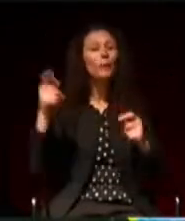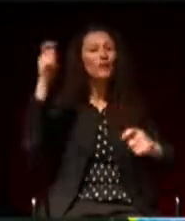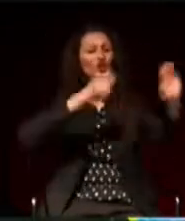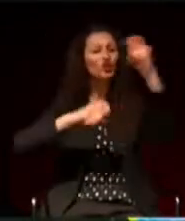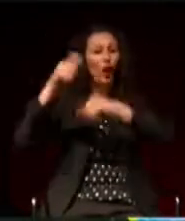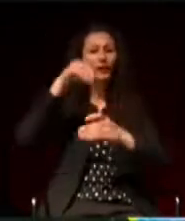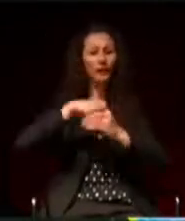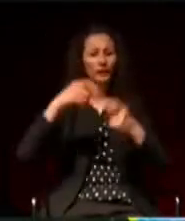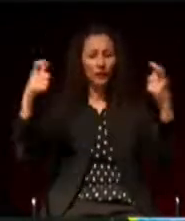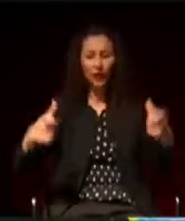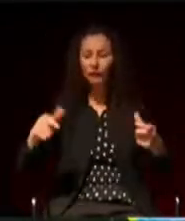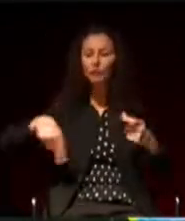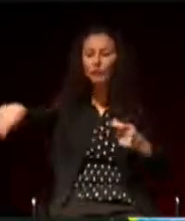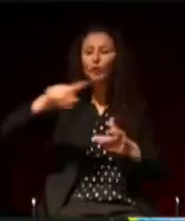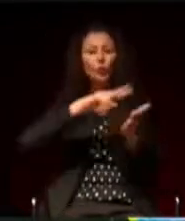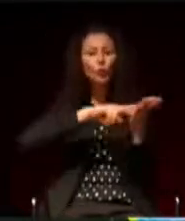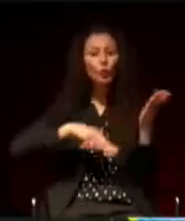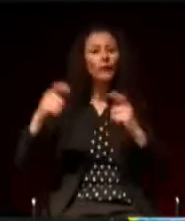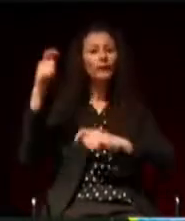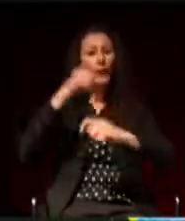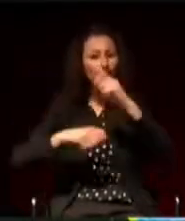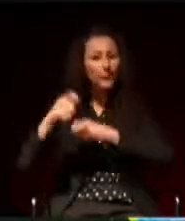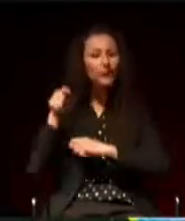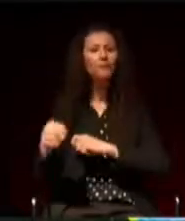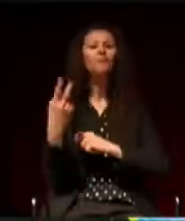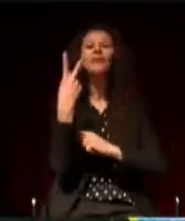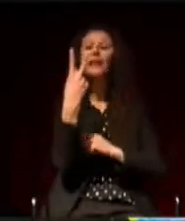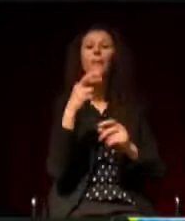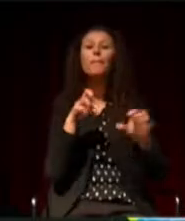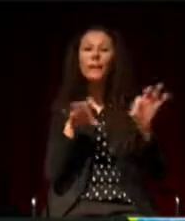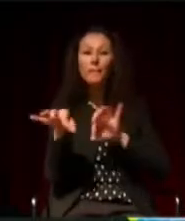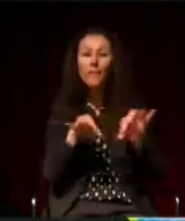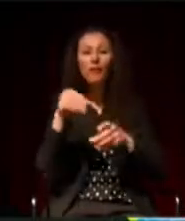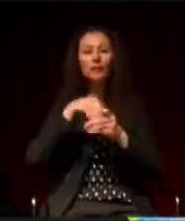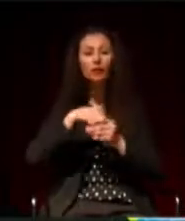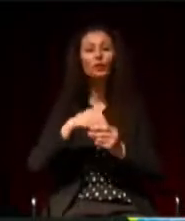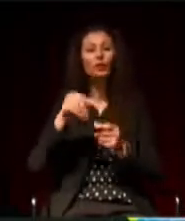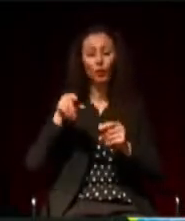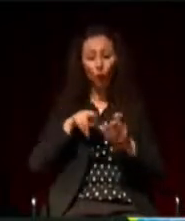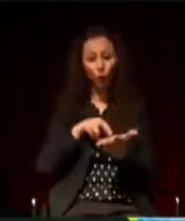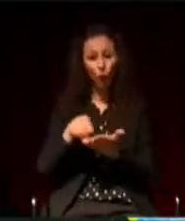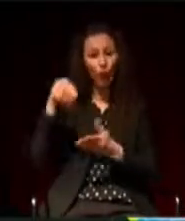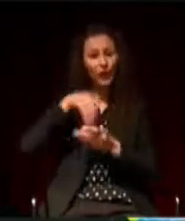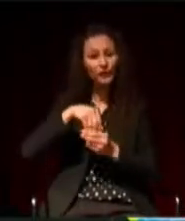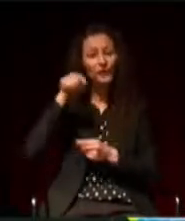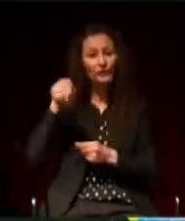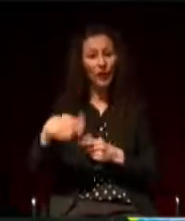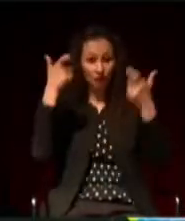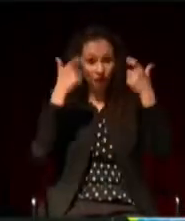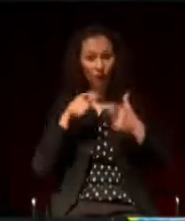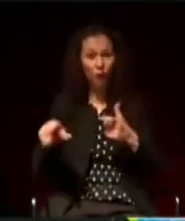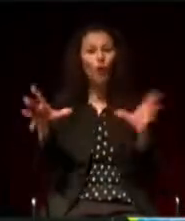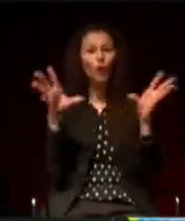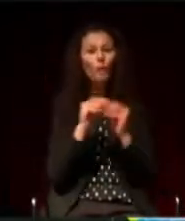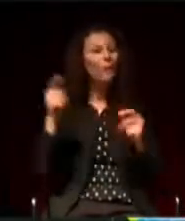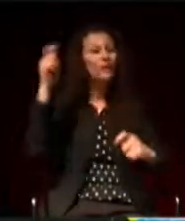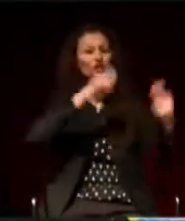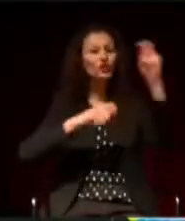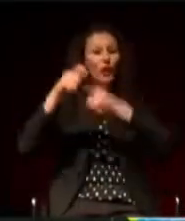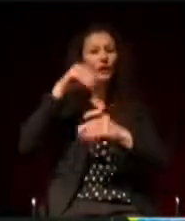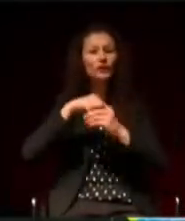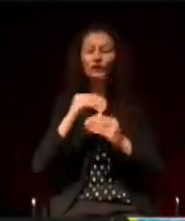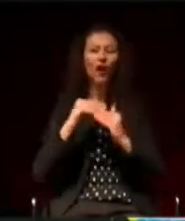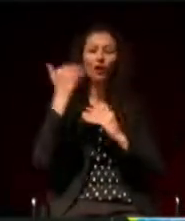inşaat alanı, parseldeki mevcut ruhsatlı yapının yapı ruhsatı ve iki mimari projesi üzerinden yürürlükteki imar yönetmeliğine göre hesaplanan toplam inşaat